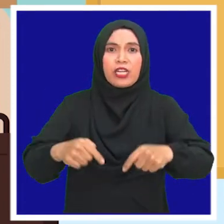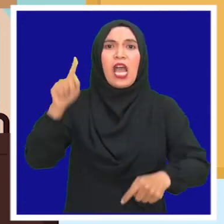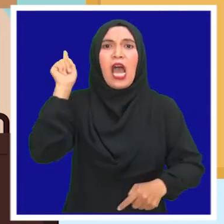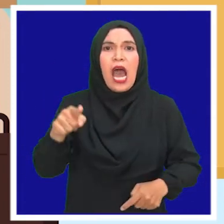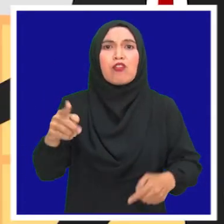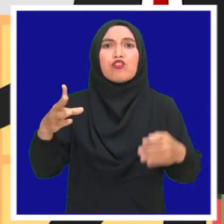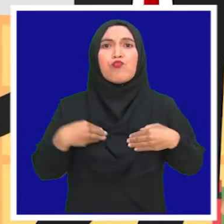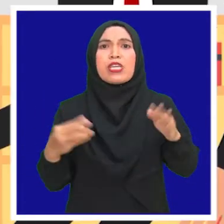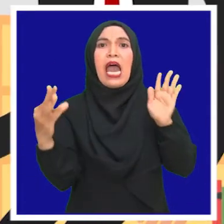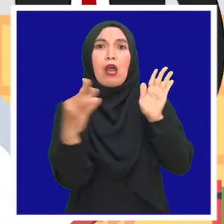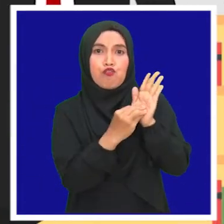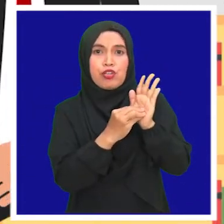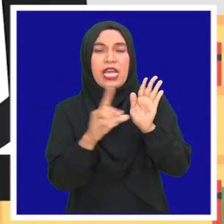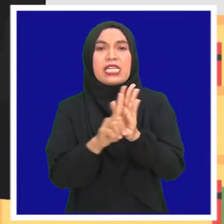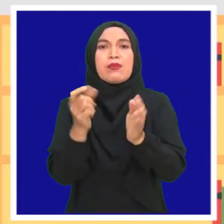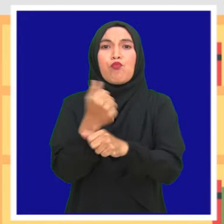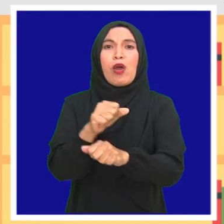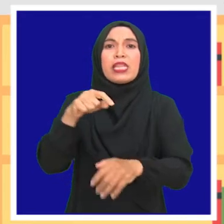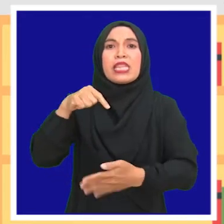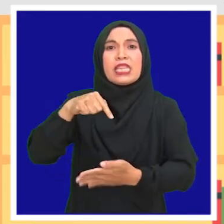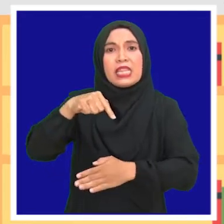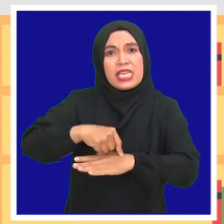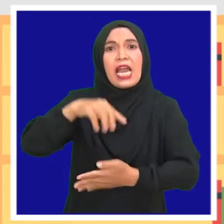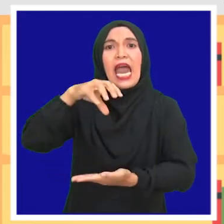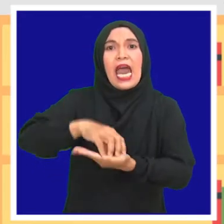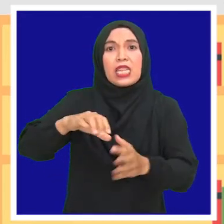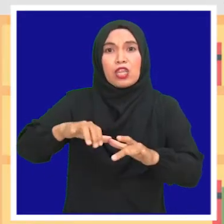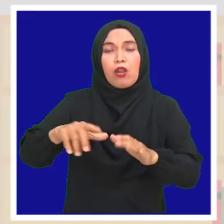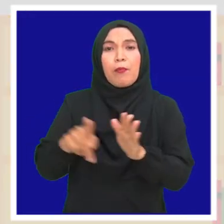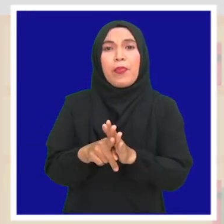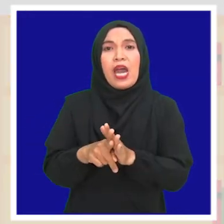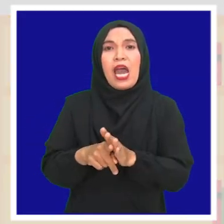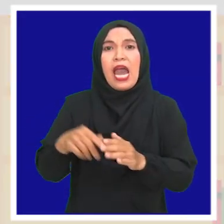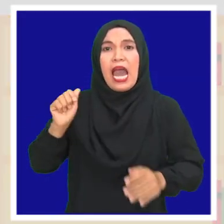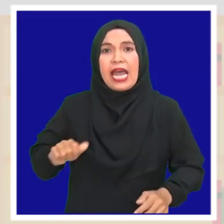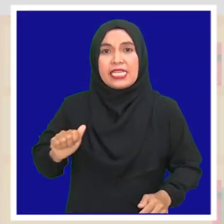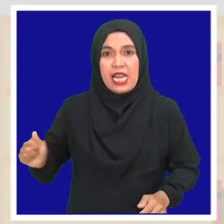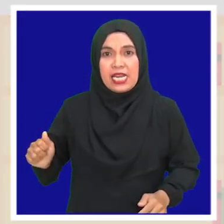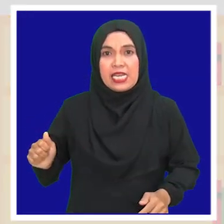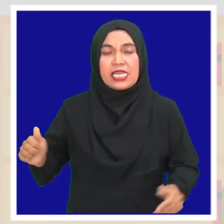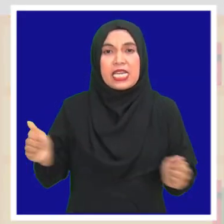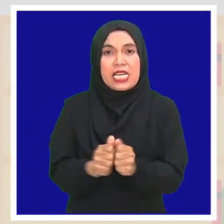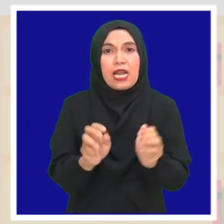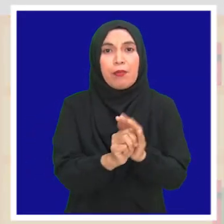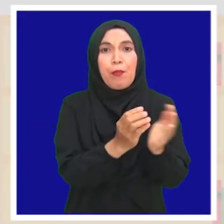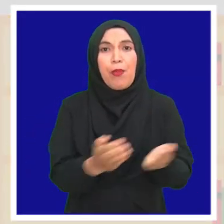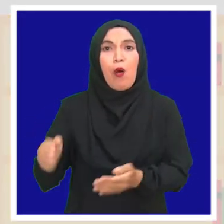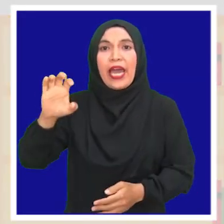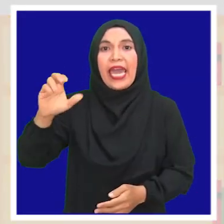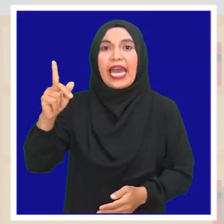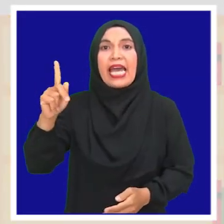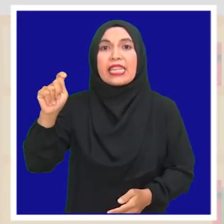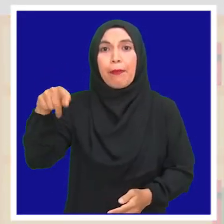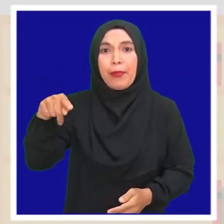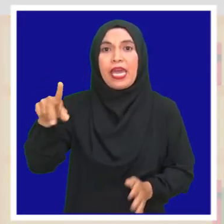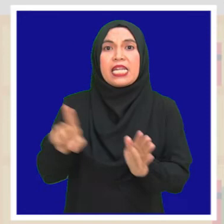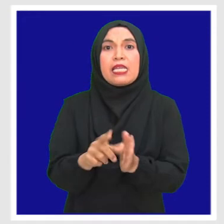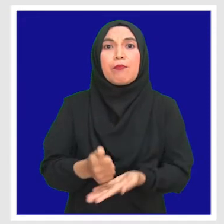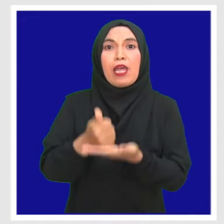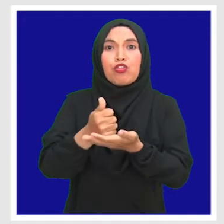dibuat di kantor pengadilan dengan membawa EKTP. Pembuatan akun e-court akan dibantu oleh petugas